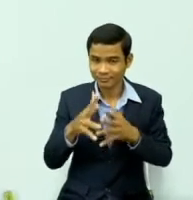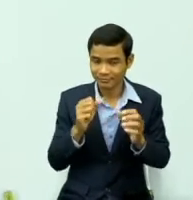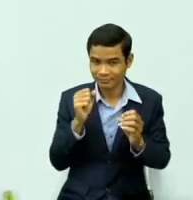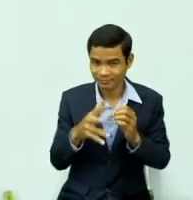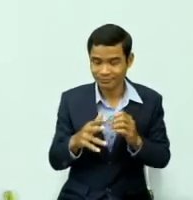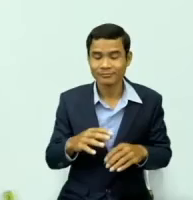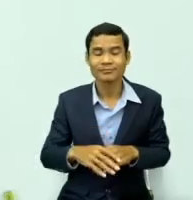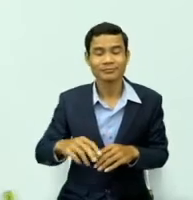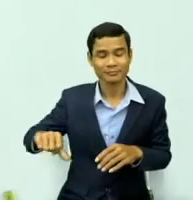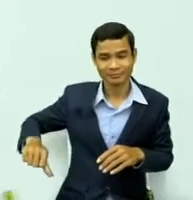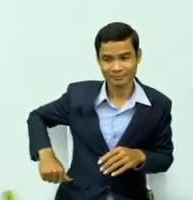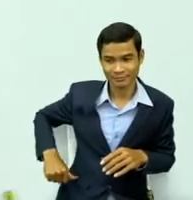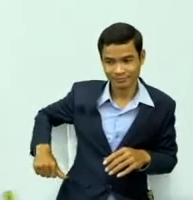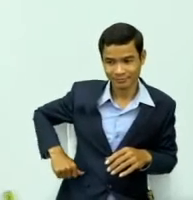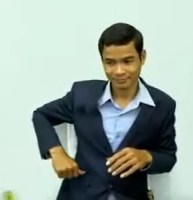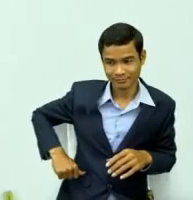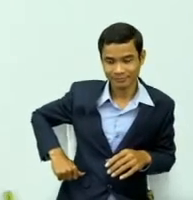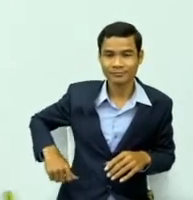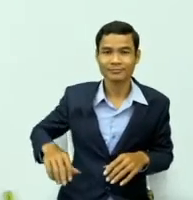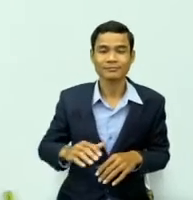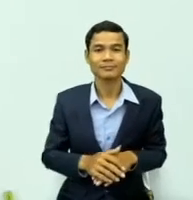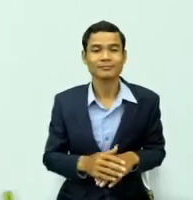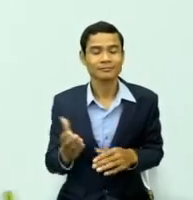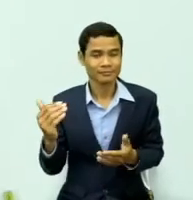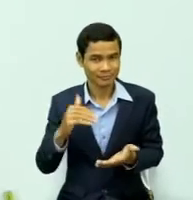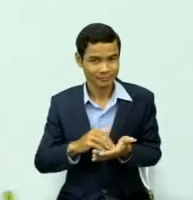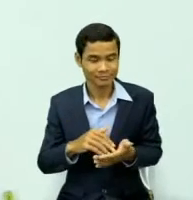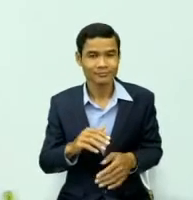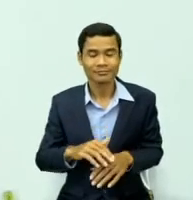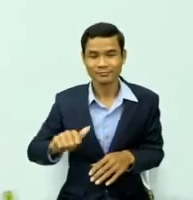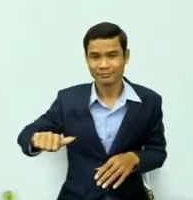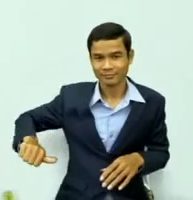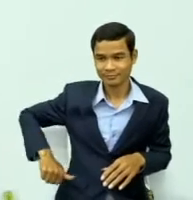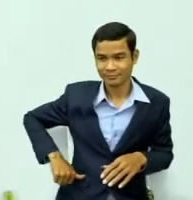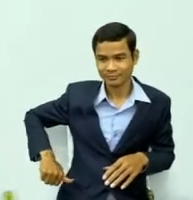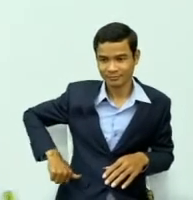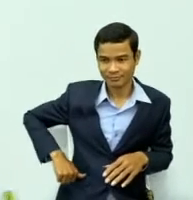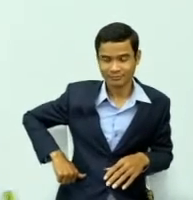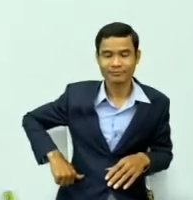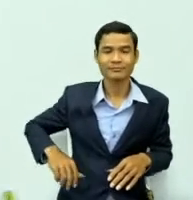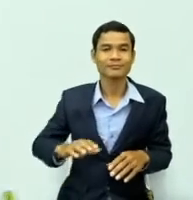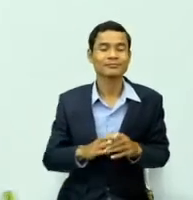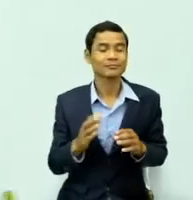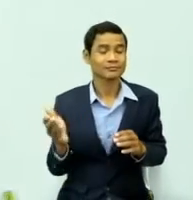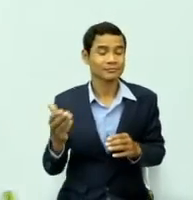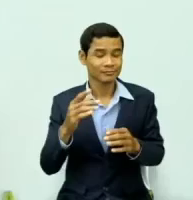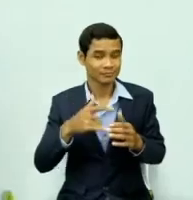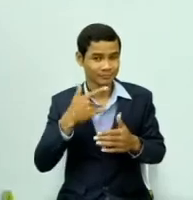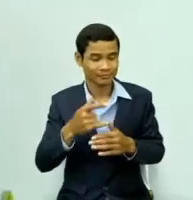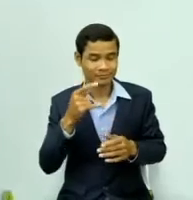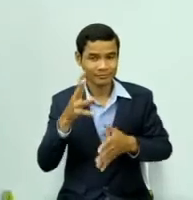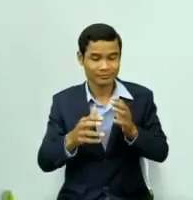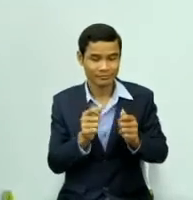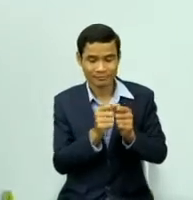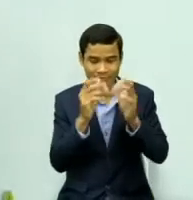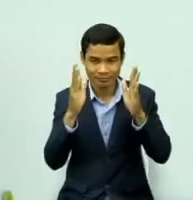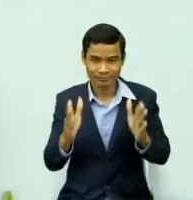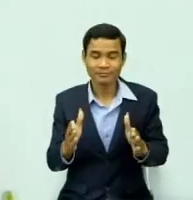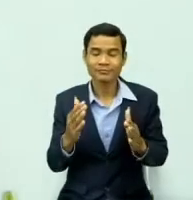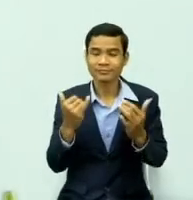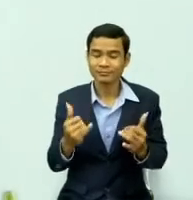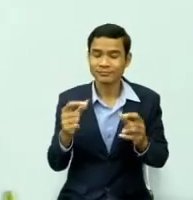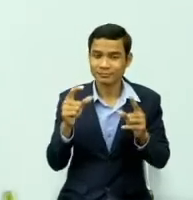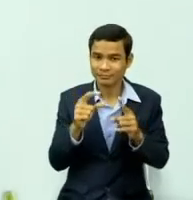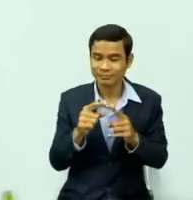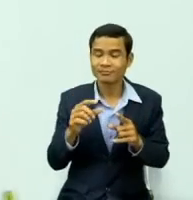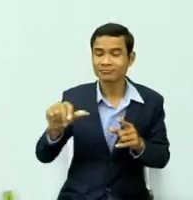đam nhé nhỏ chà đầu tiết nhé nhỏ chà và tốt với dương ăn chỉ mùi khi ni háo cứ dương chốt bị nhẹ